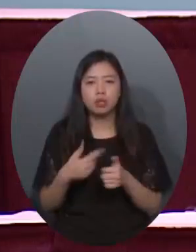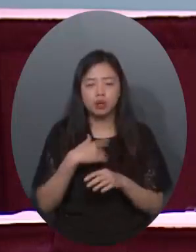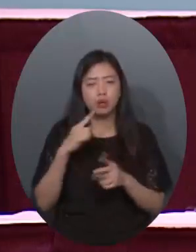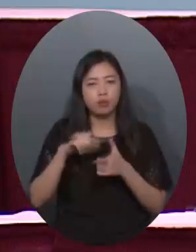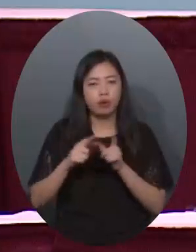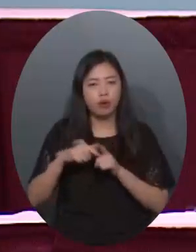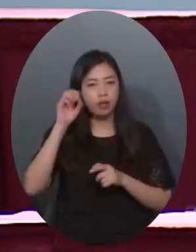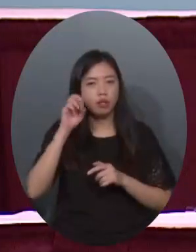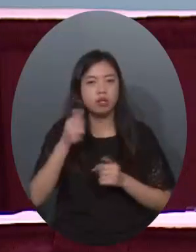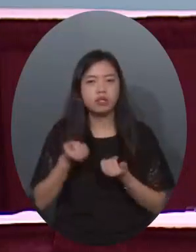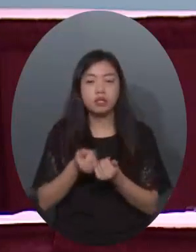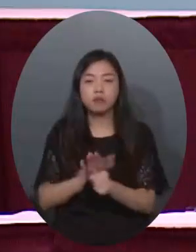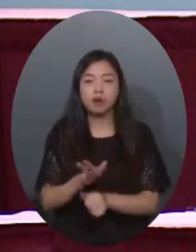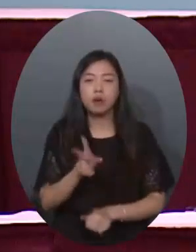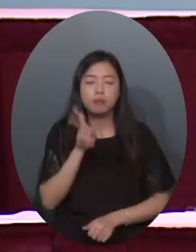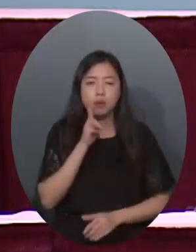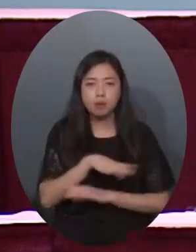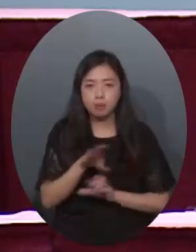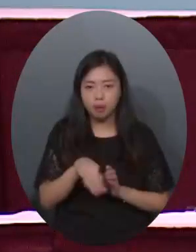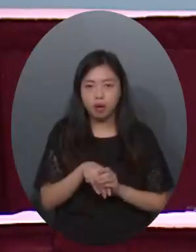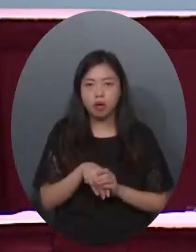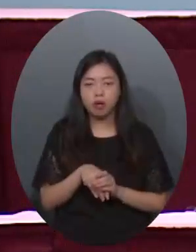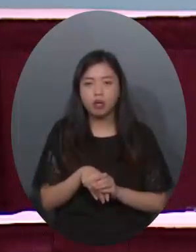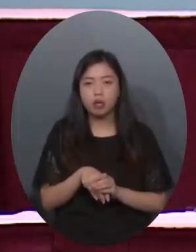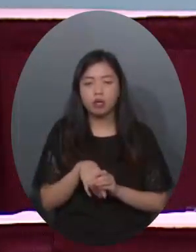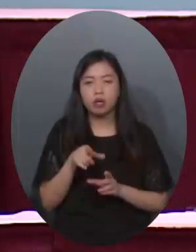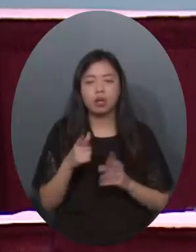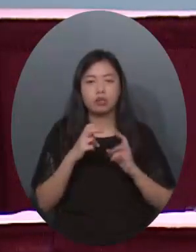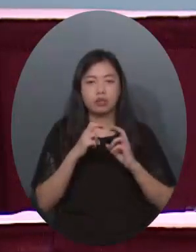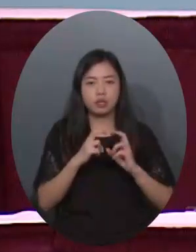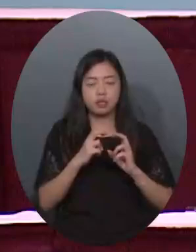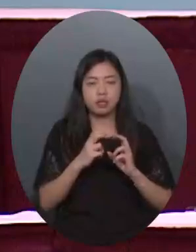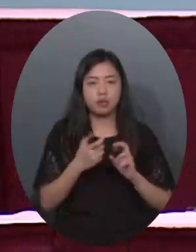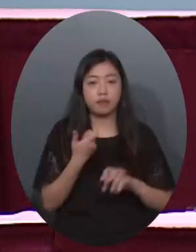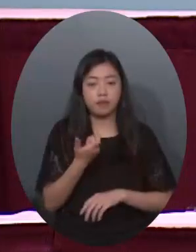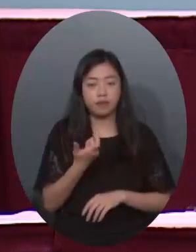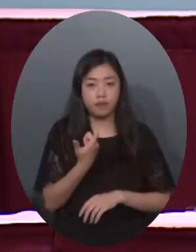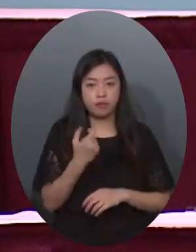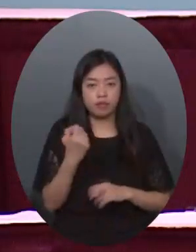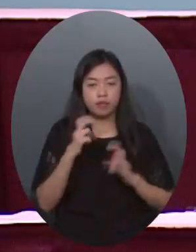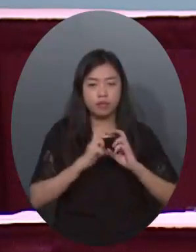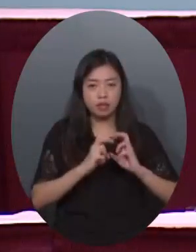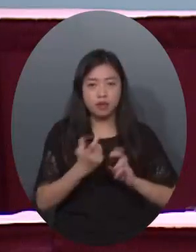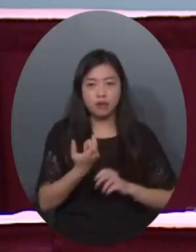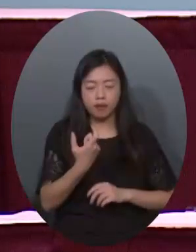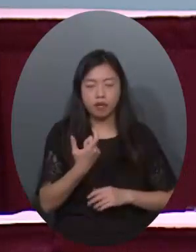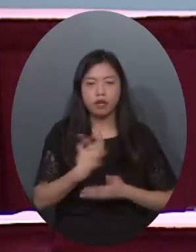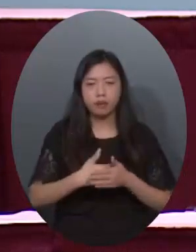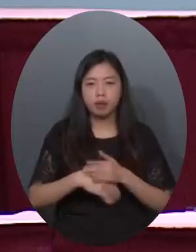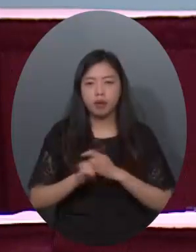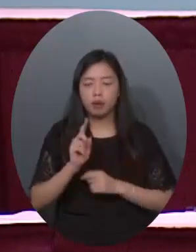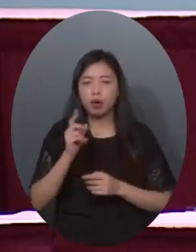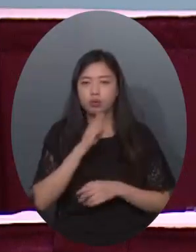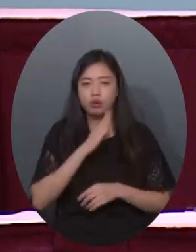施，包括為乘客提供車費扣減，向我們的商場和車站商店的租